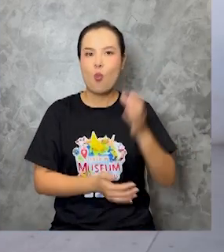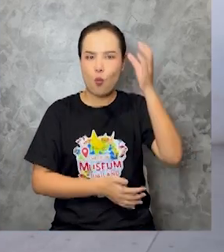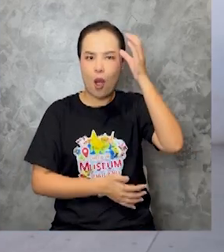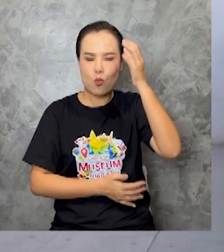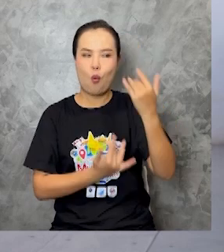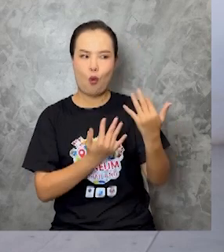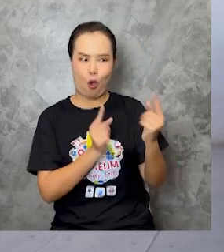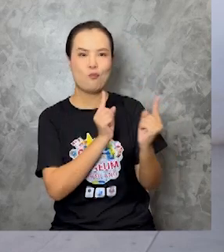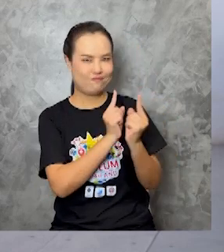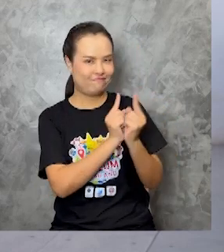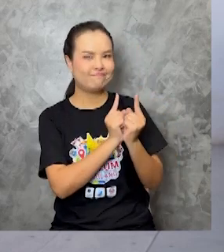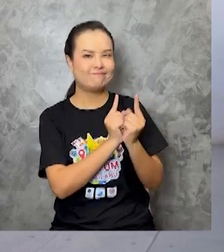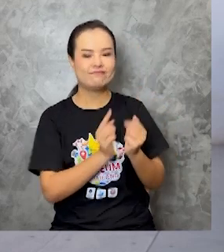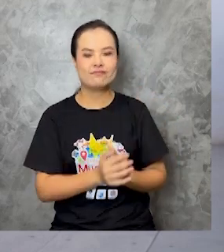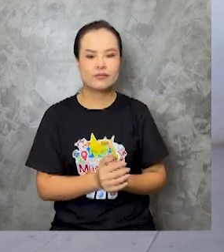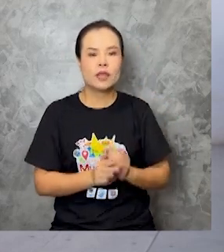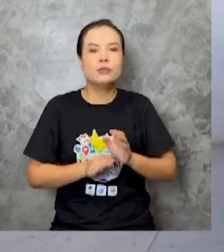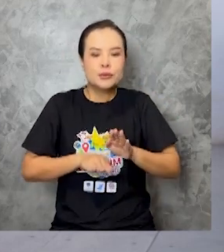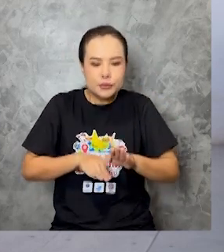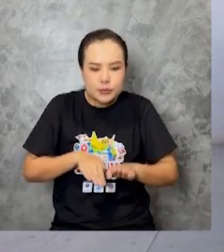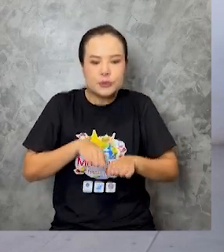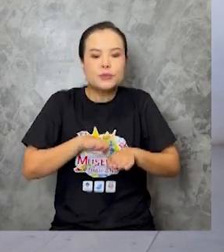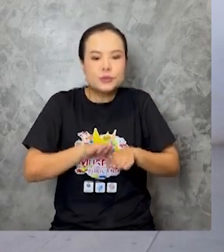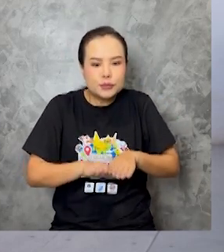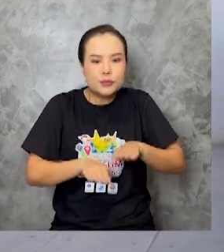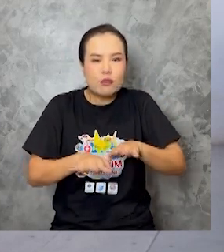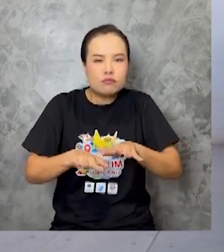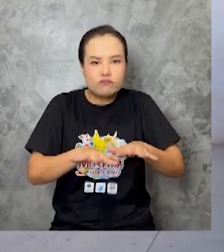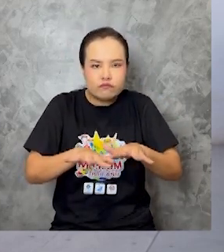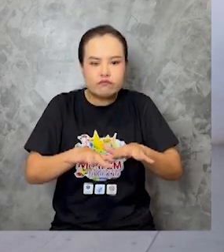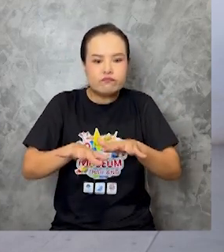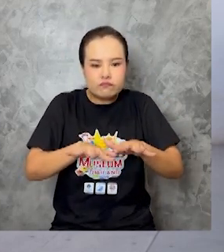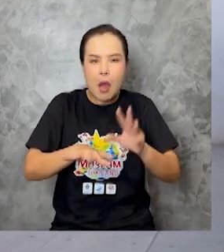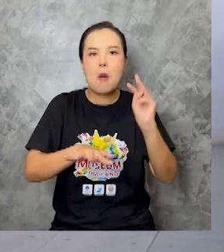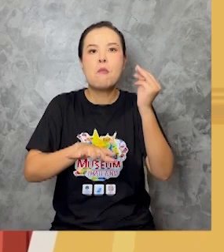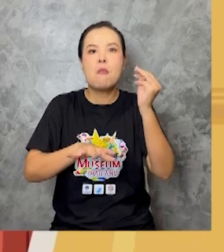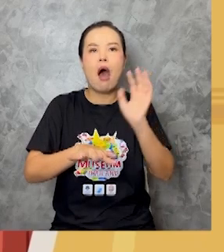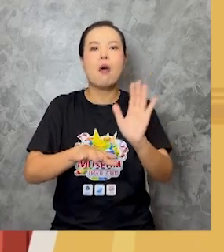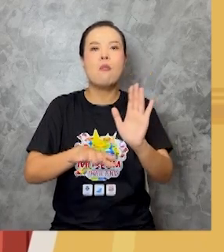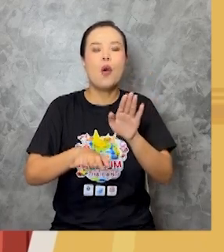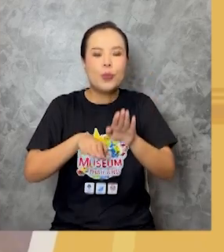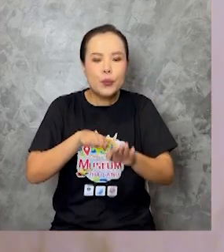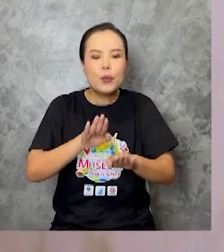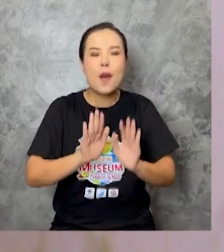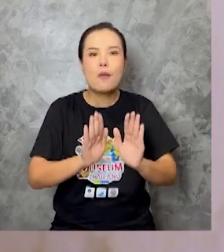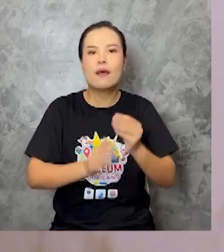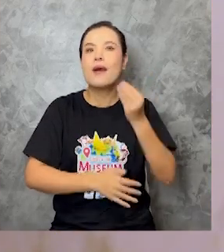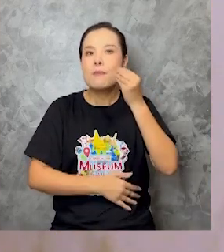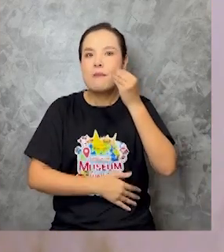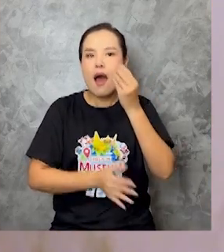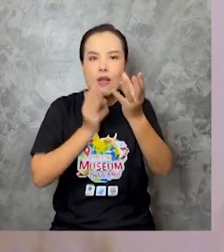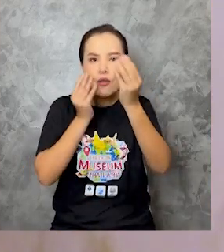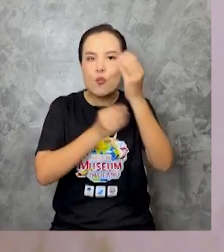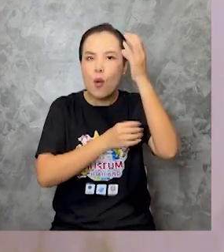ขารออยู่แล้วค่ะเราต้องค่อยๆเดินนะเพราะว่าเดี๋ยวเราจะไปทำลายไม้ที่ทรงคุณค่าแบบนี้ไม่ได้นะ สำหรับบ้านเรียนรู้ชุมชน